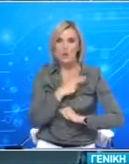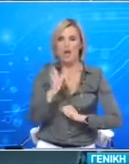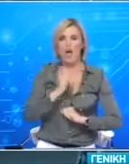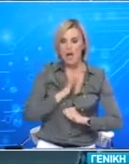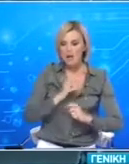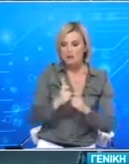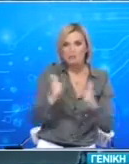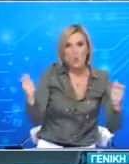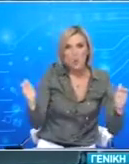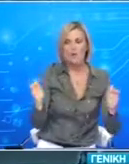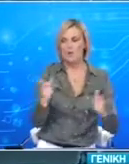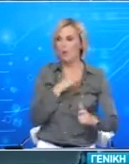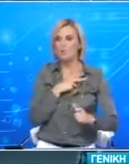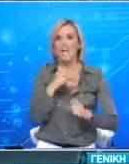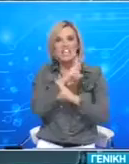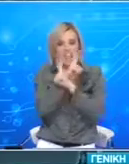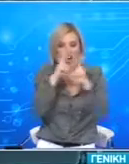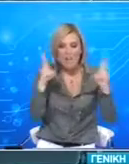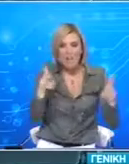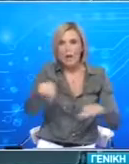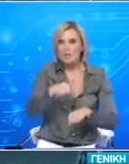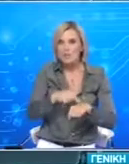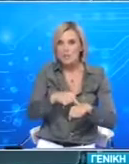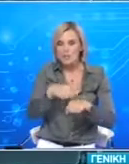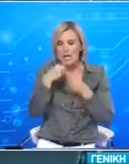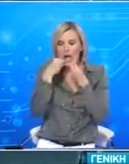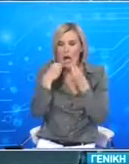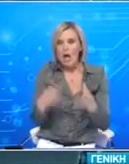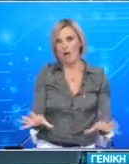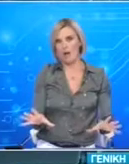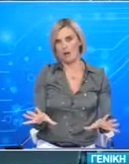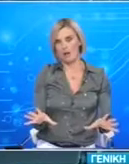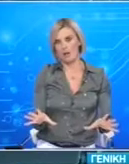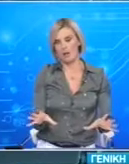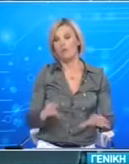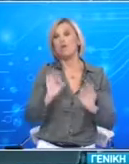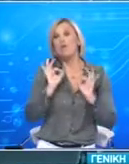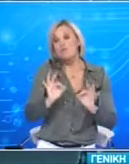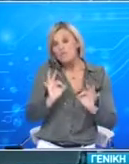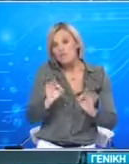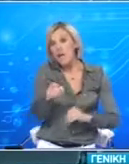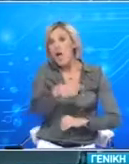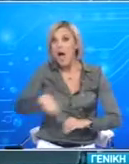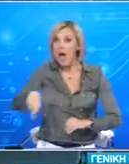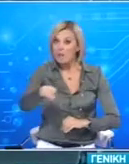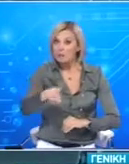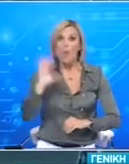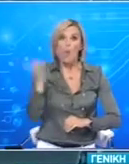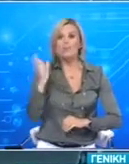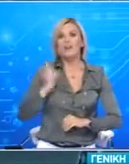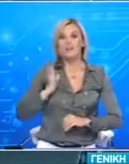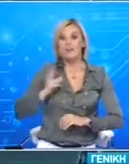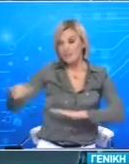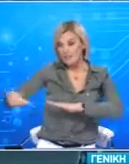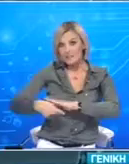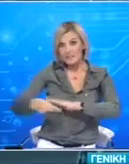συνθήκες και φυσικά μικρότερη από την κατάσταση που βρίσκεται σήμερα. Και μια δομή που πρωτίστως θα εμφυσίσει το αίσθημα ασφάλειας τόσο